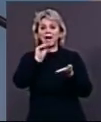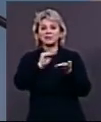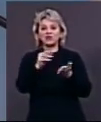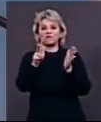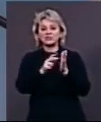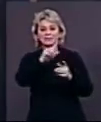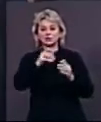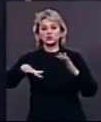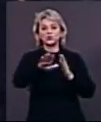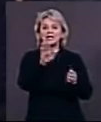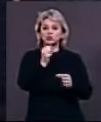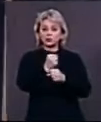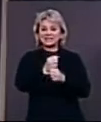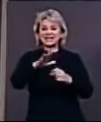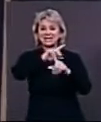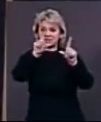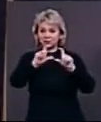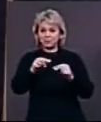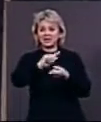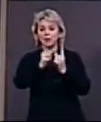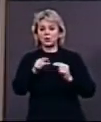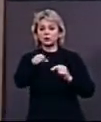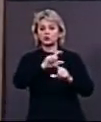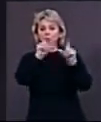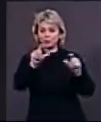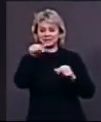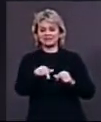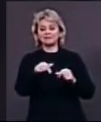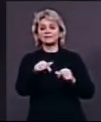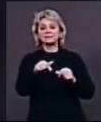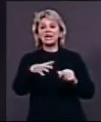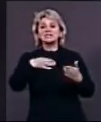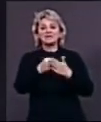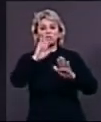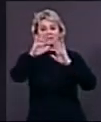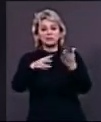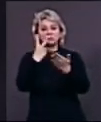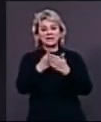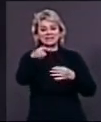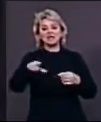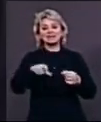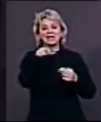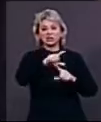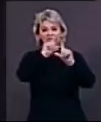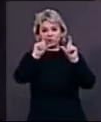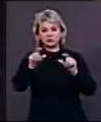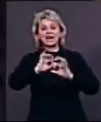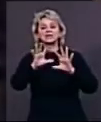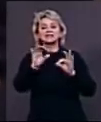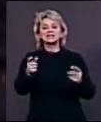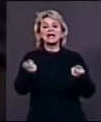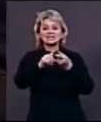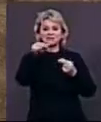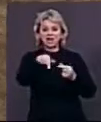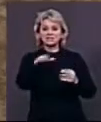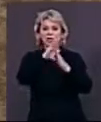зон для создания межмуниципальных экологических отходоперерабатывающих комплексов. Свою экспозицию представили донские вузы, рассказав о